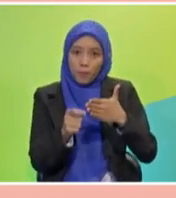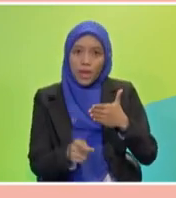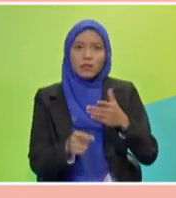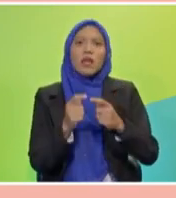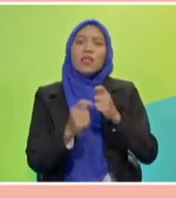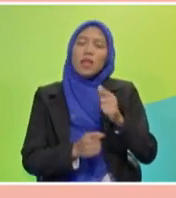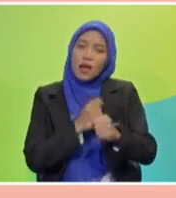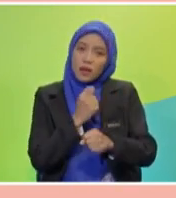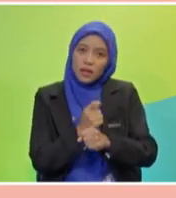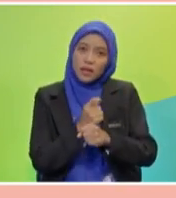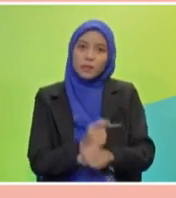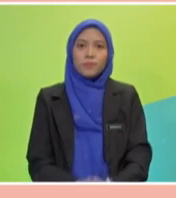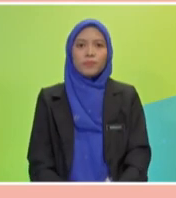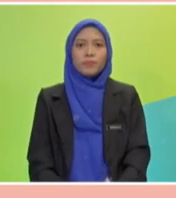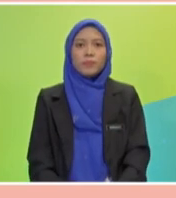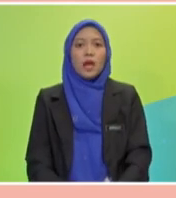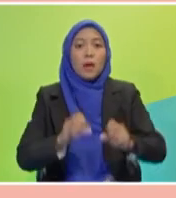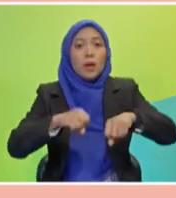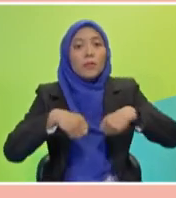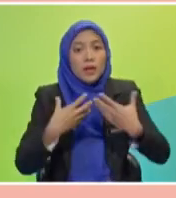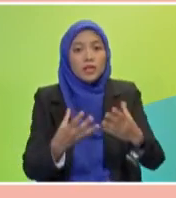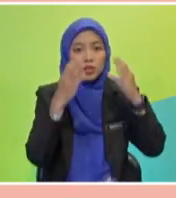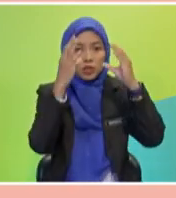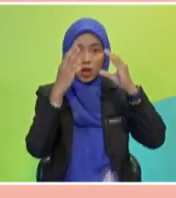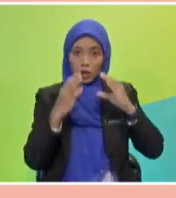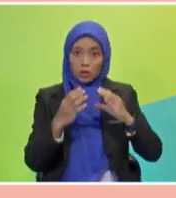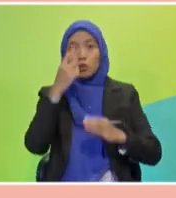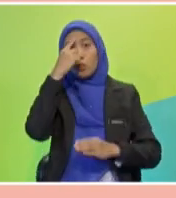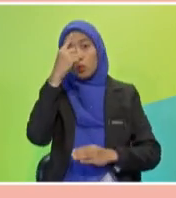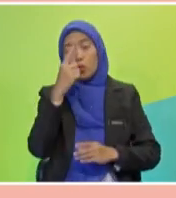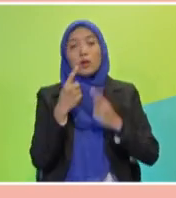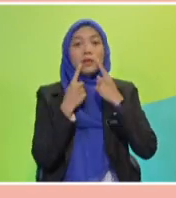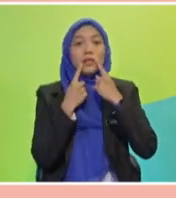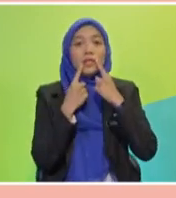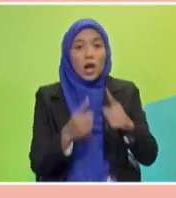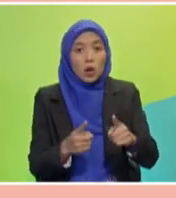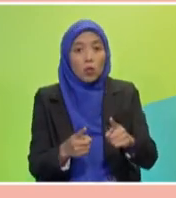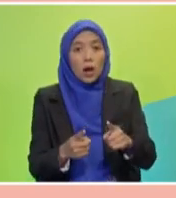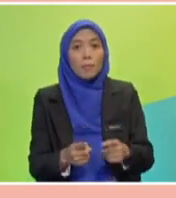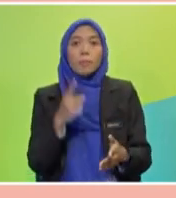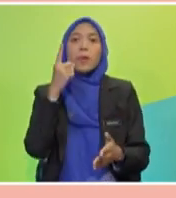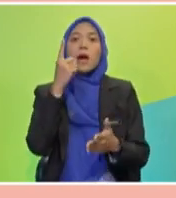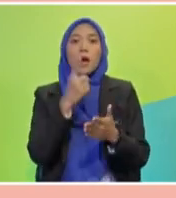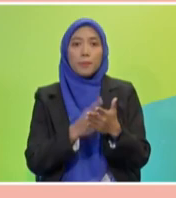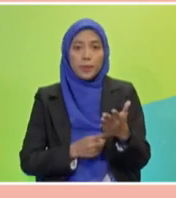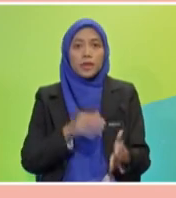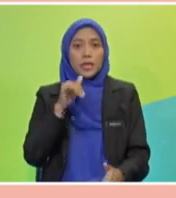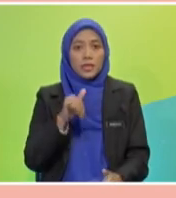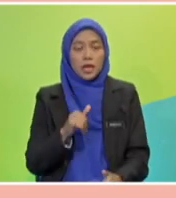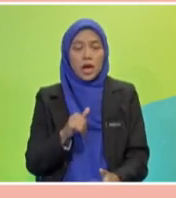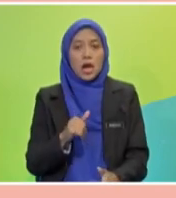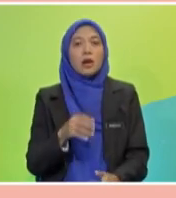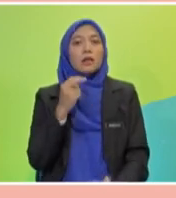Mira. Bagaimanakah cara Amira menjawab apa yang dipesan oleh Cassandra?